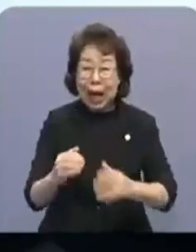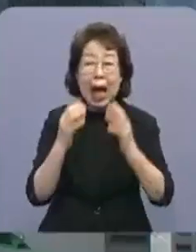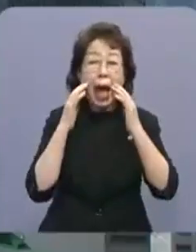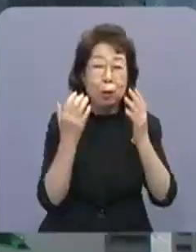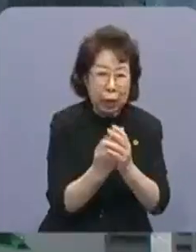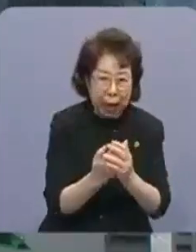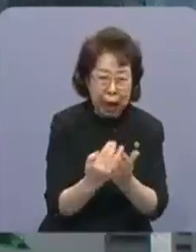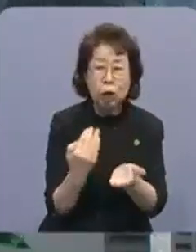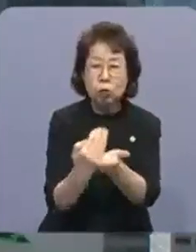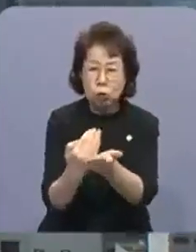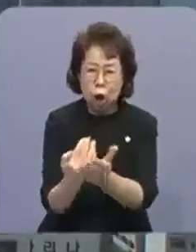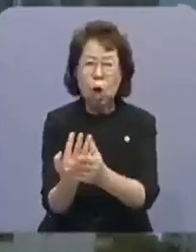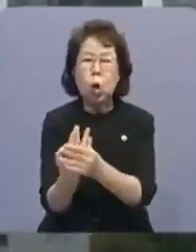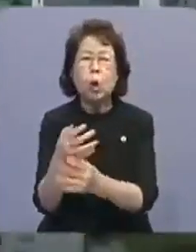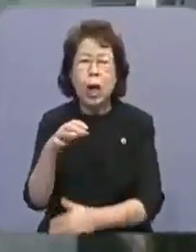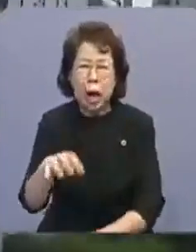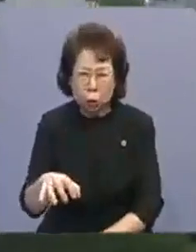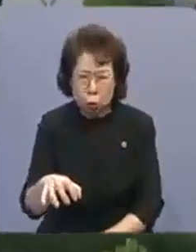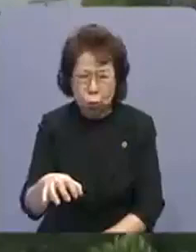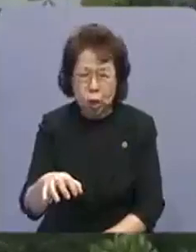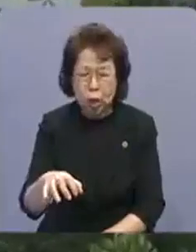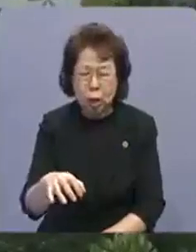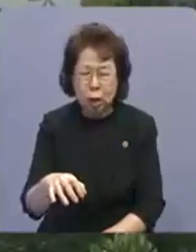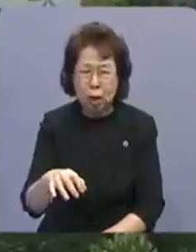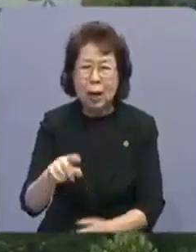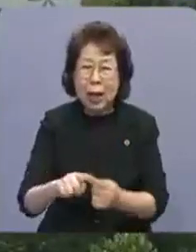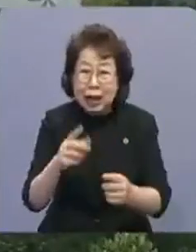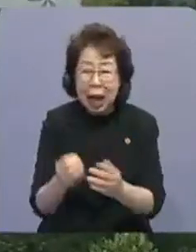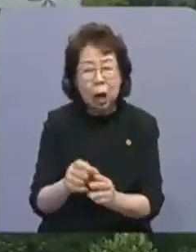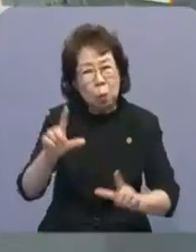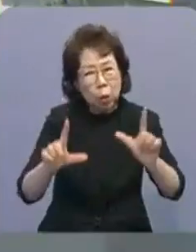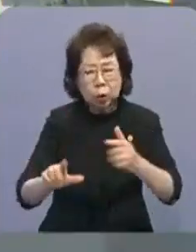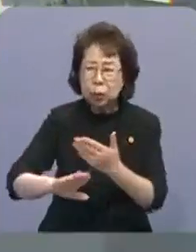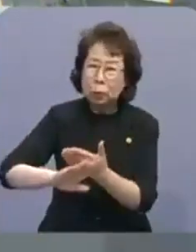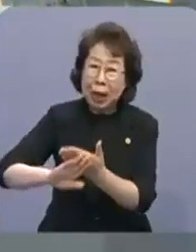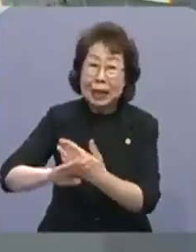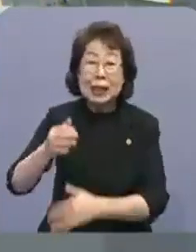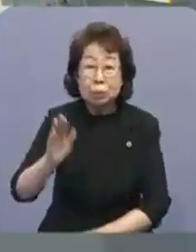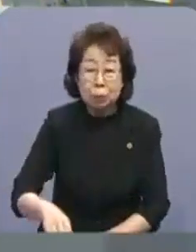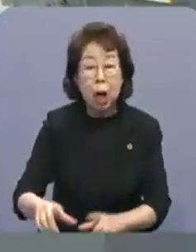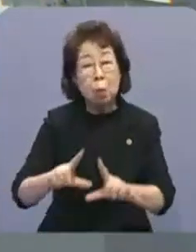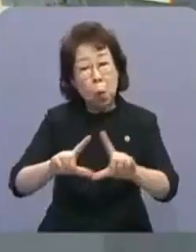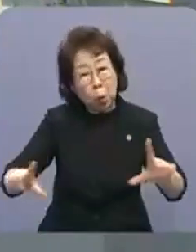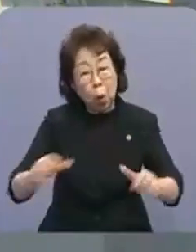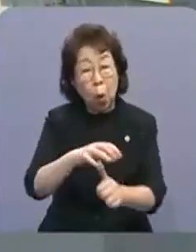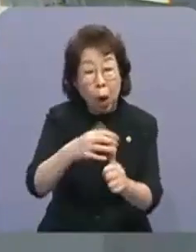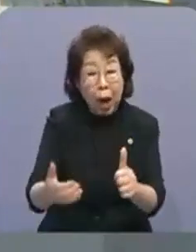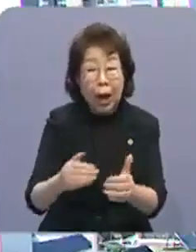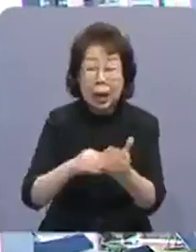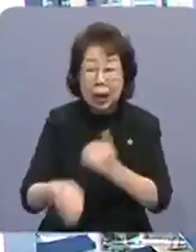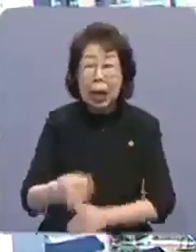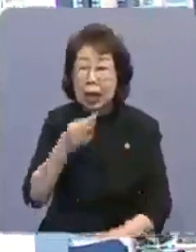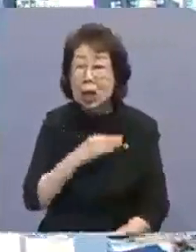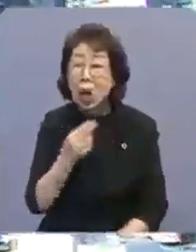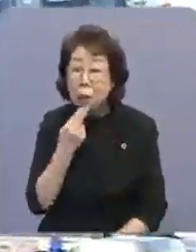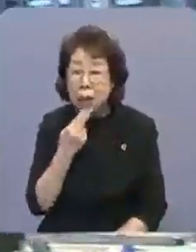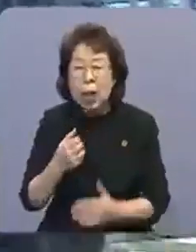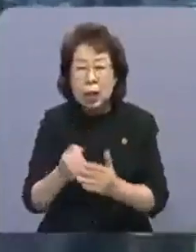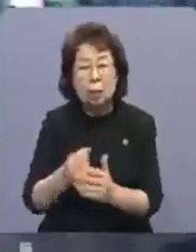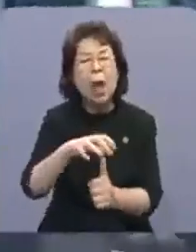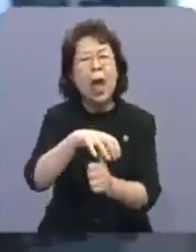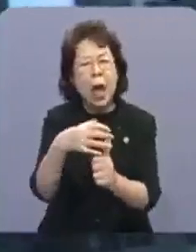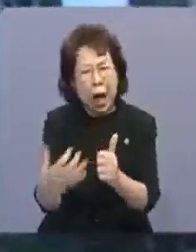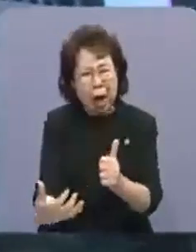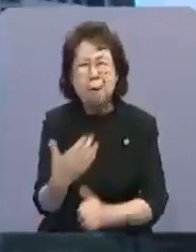해운대구와 수영구, 동래구 등 이른바 해수동의 상황은 조금 다르지만 부분 해제로 거둘 실익이 없어 모두 해제한